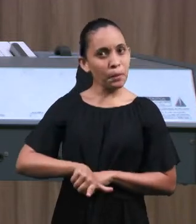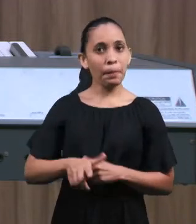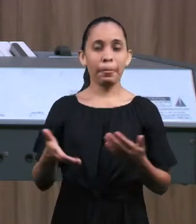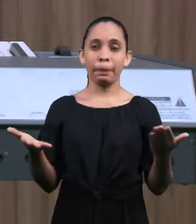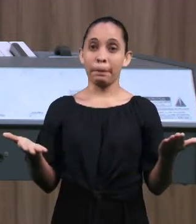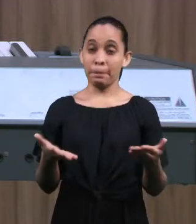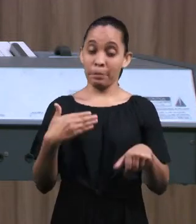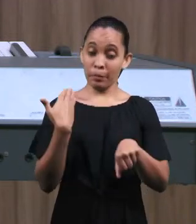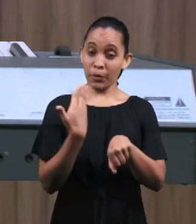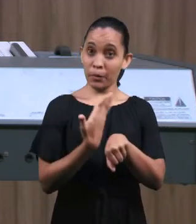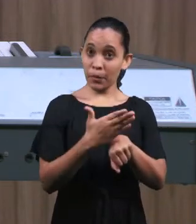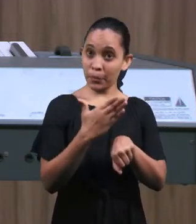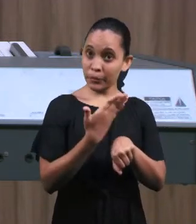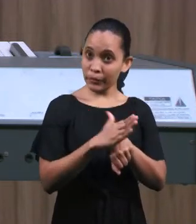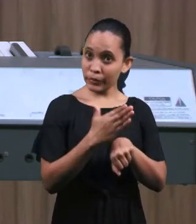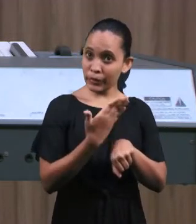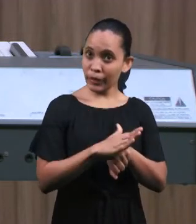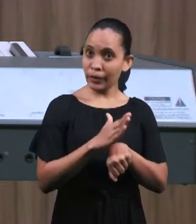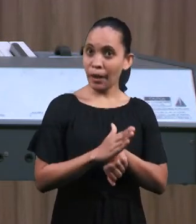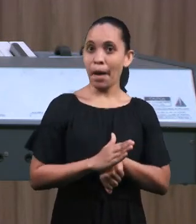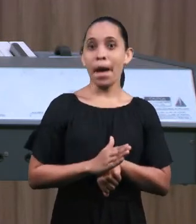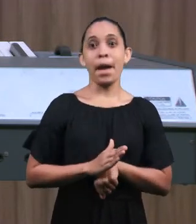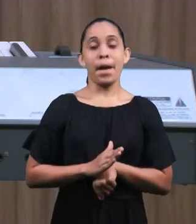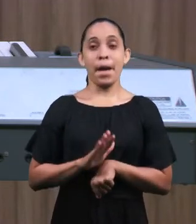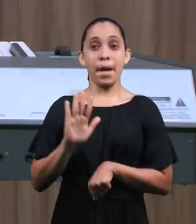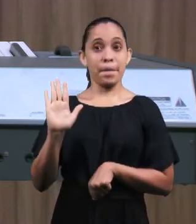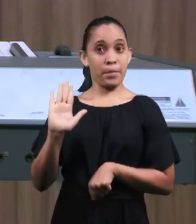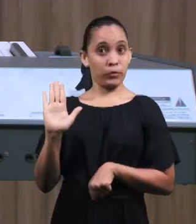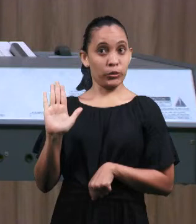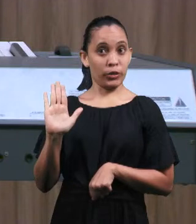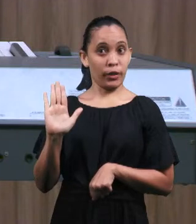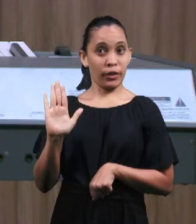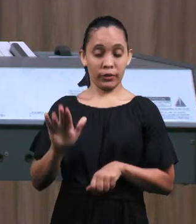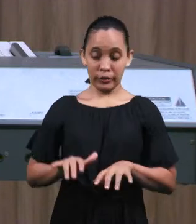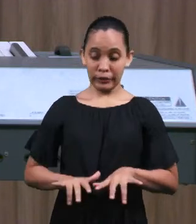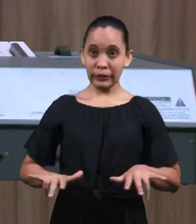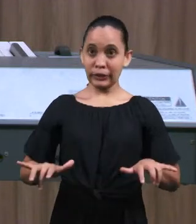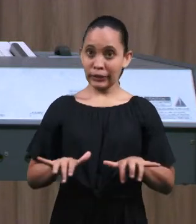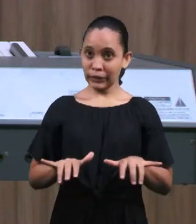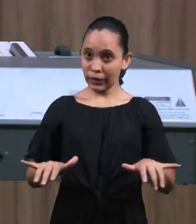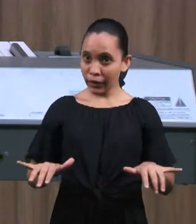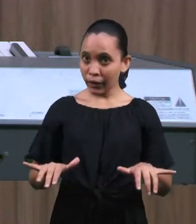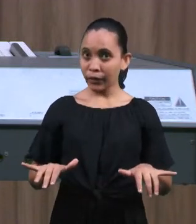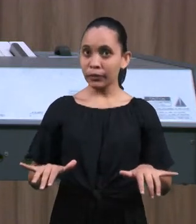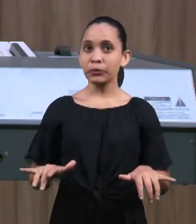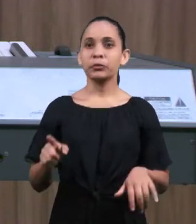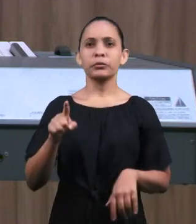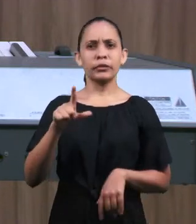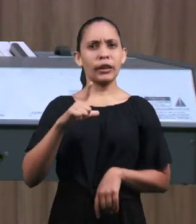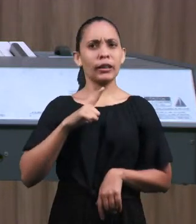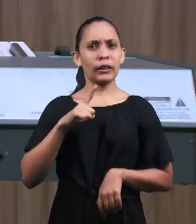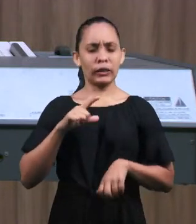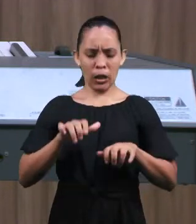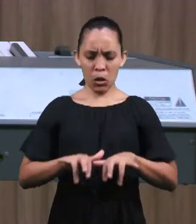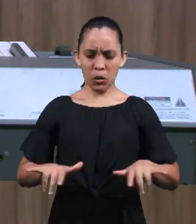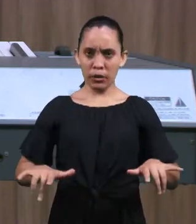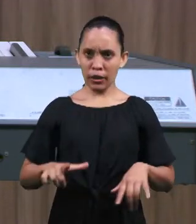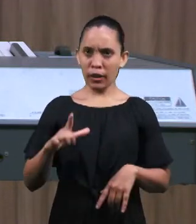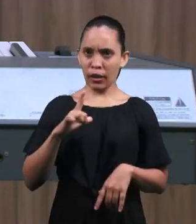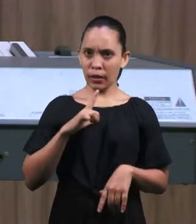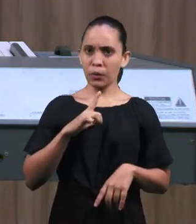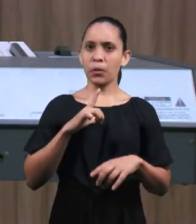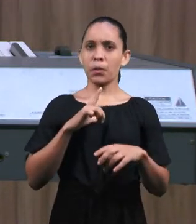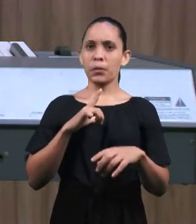nous allons entraîner la mélodie avec la main droite dans le clavier. C'est lui qui a le clavier, même dans